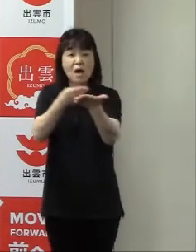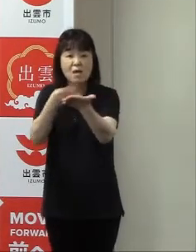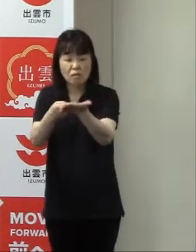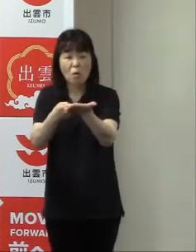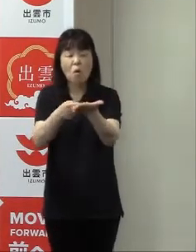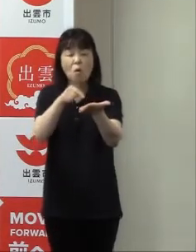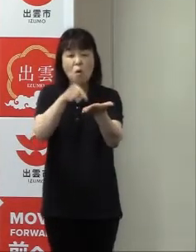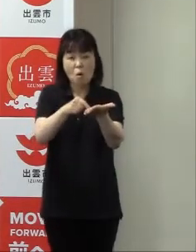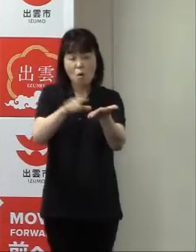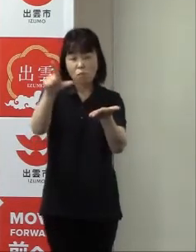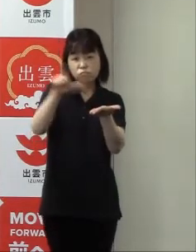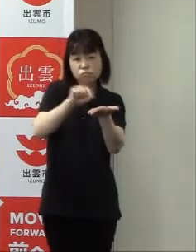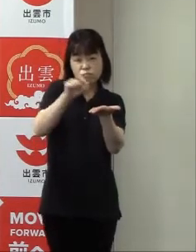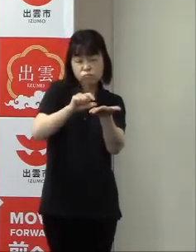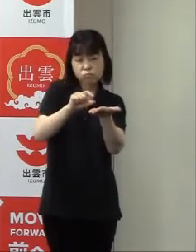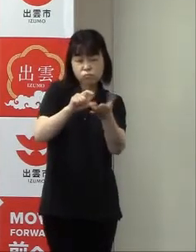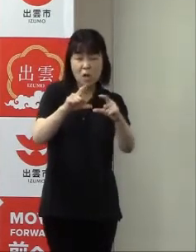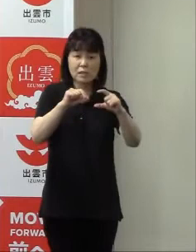ており、